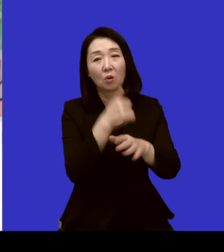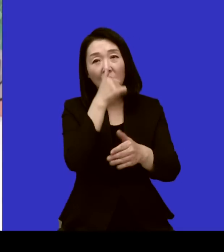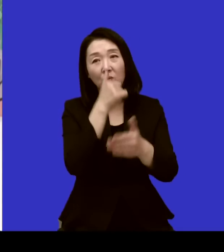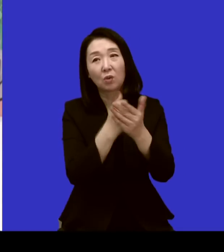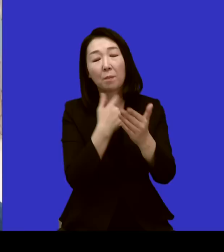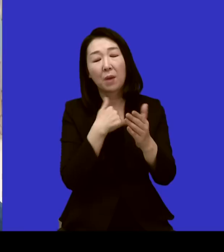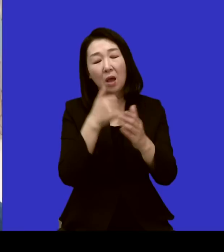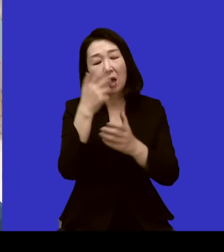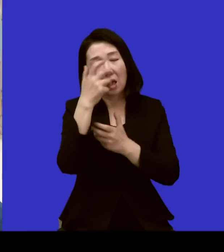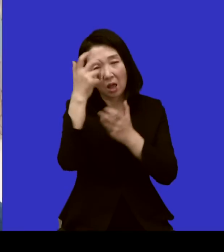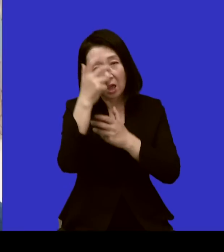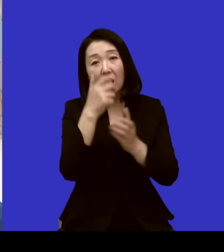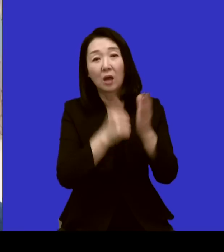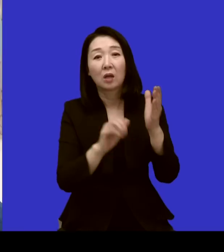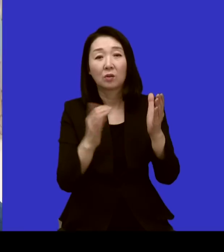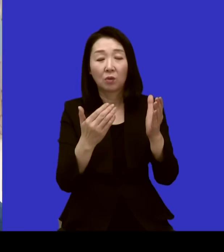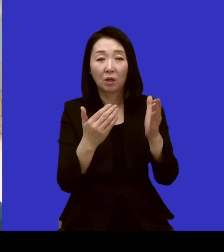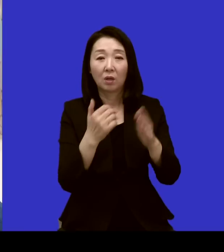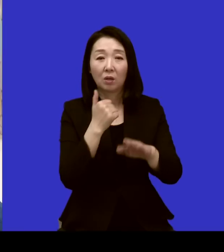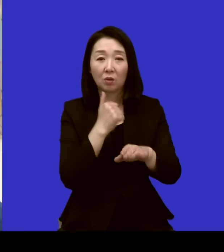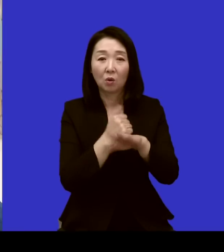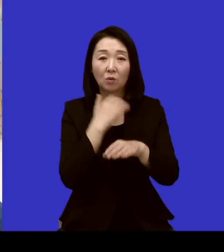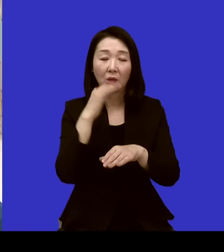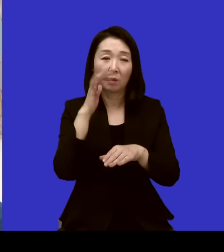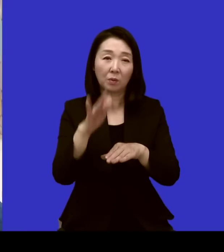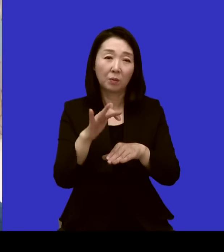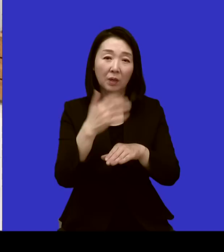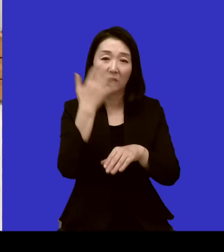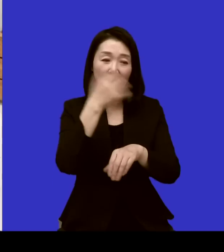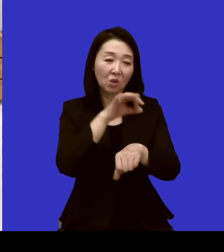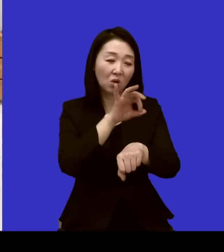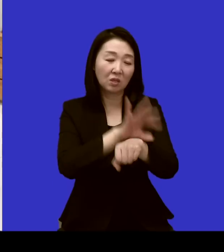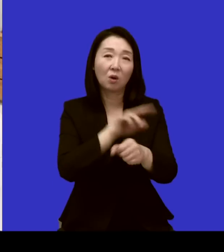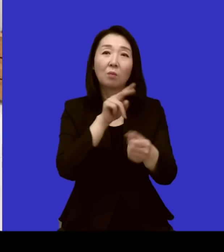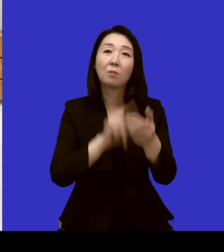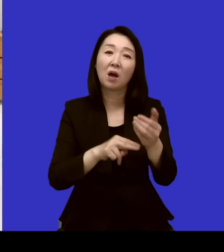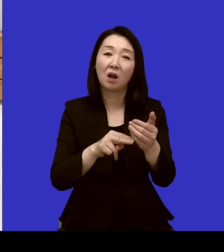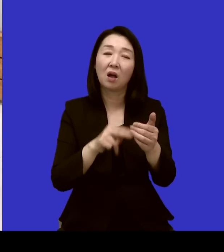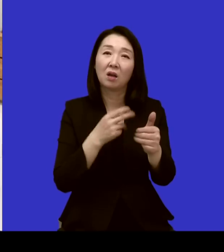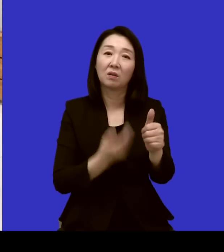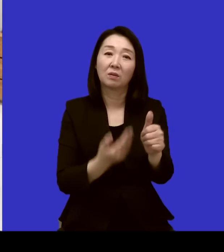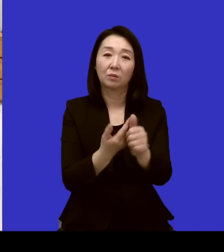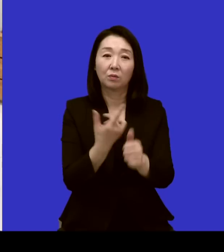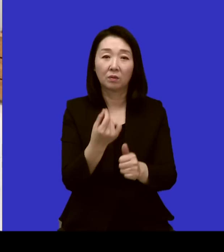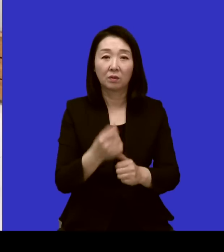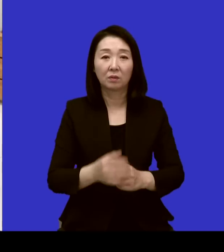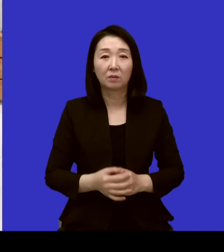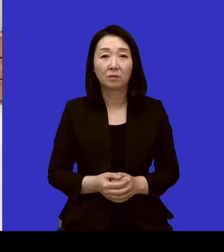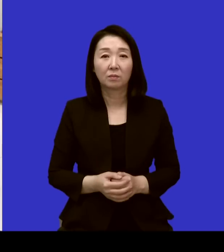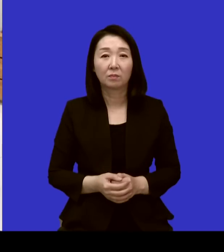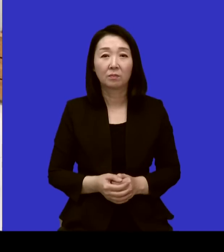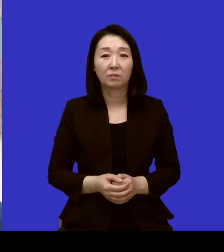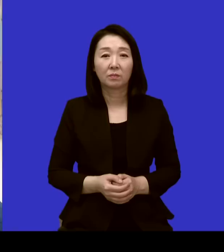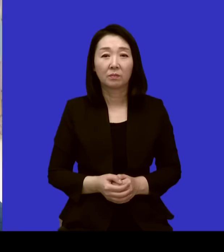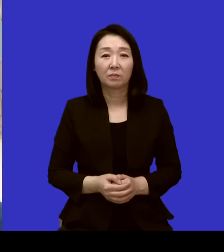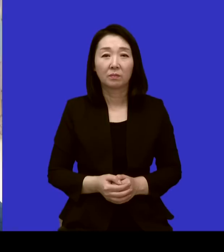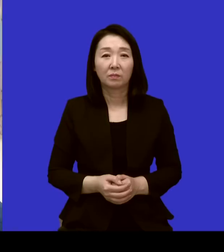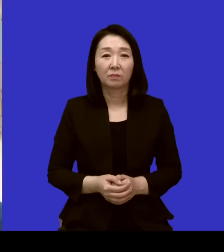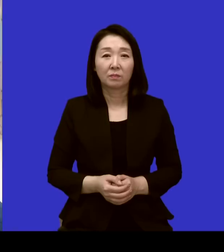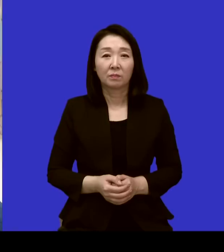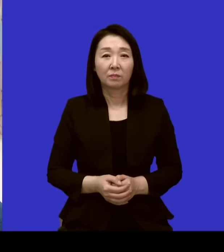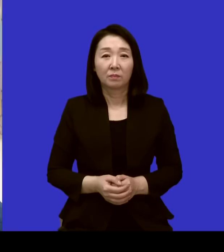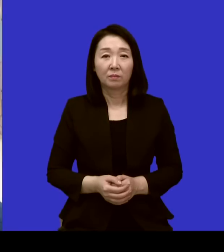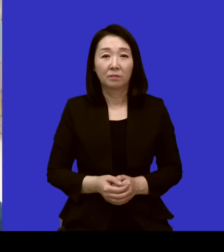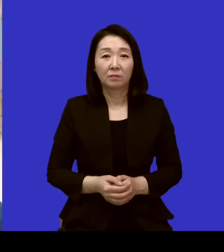점점 더 미성년 성매매를 이제 주선했던 것 같아요. 전혀 몰랐어요. 예. 그러다 보니까 이제